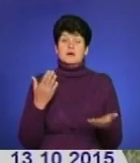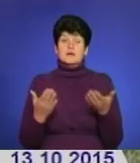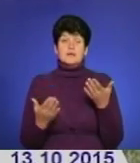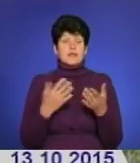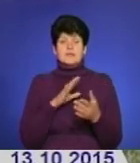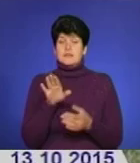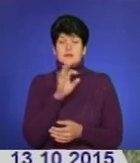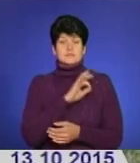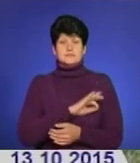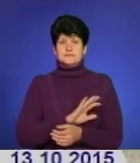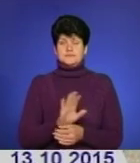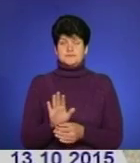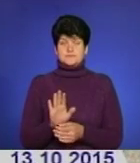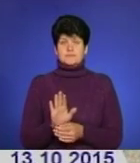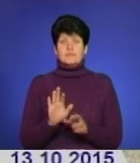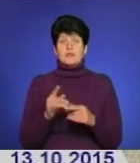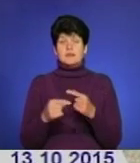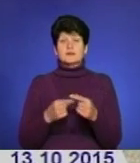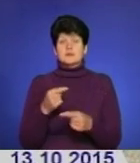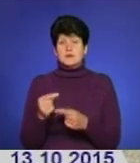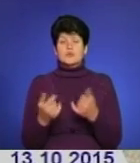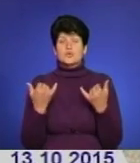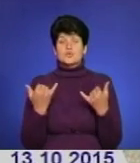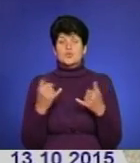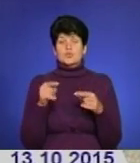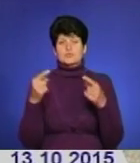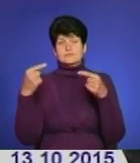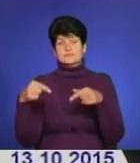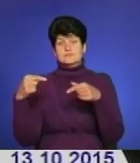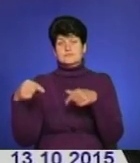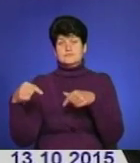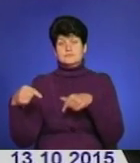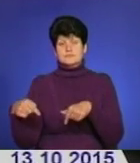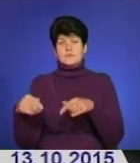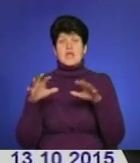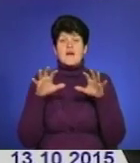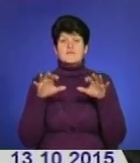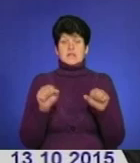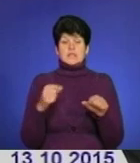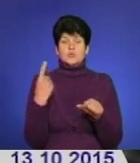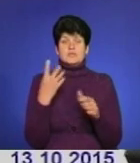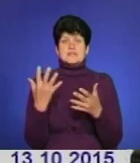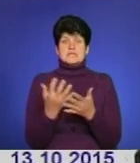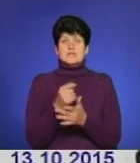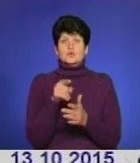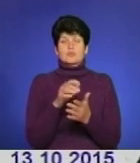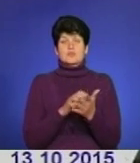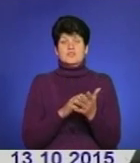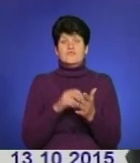не використовувався. Як наслідок, сьогодні тут розвалини. Влада області знайшла тому причину.